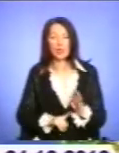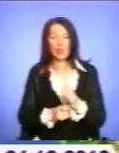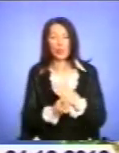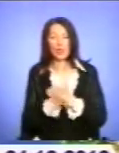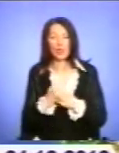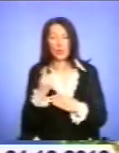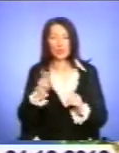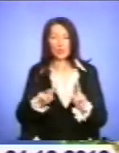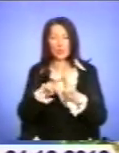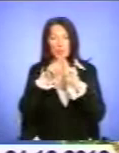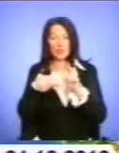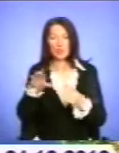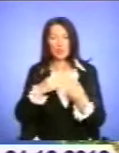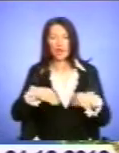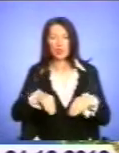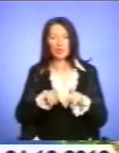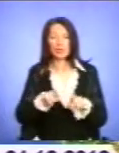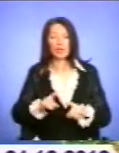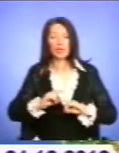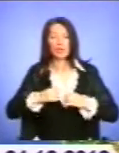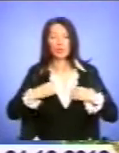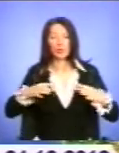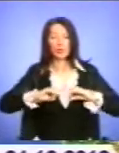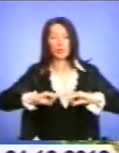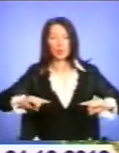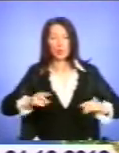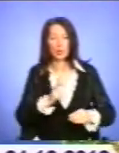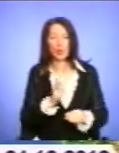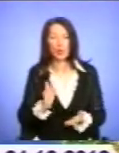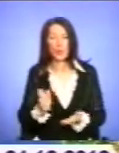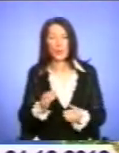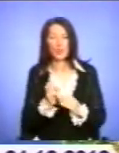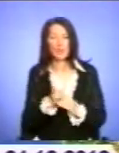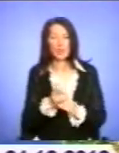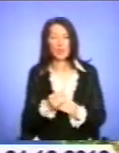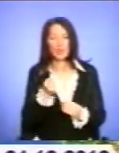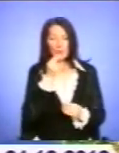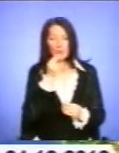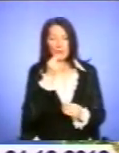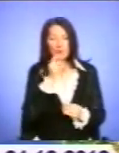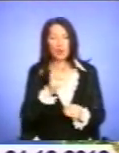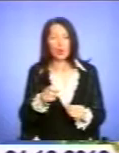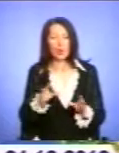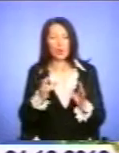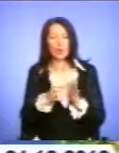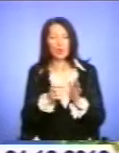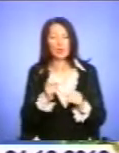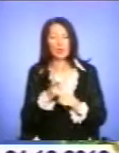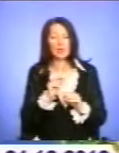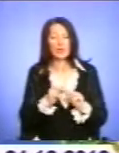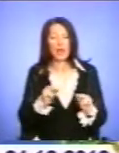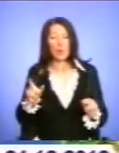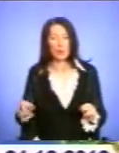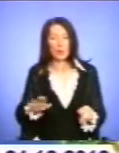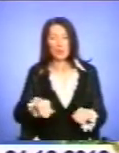столу, на якому обов'язково має бути 12 пісних страв, що символізують 12 апостолів. Після Святої Вечері,